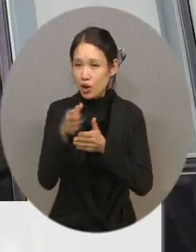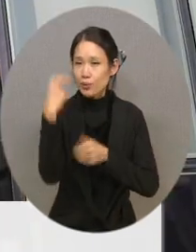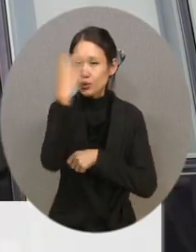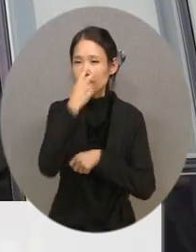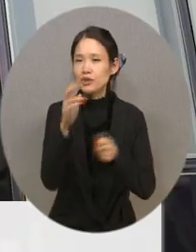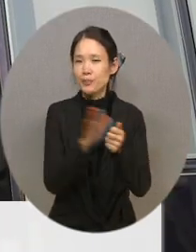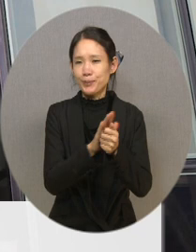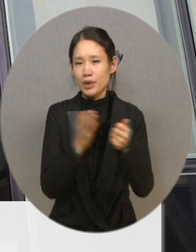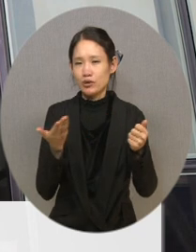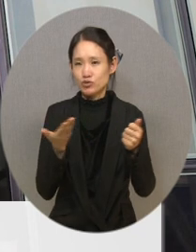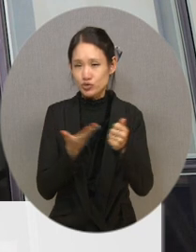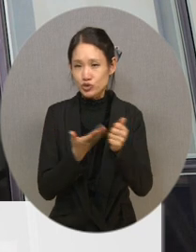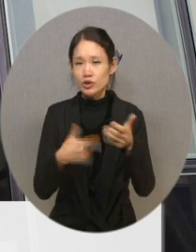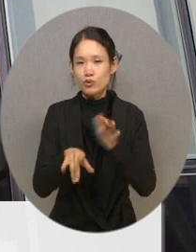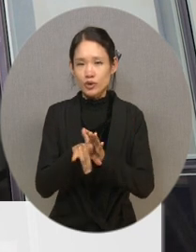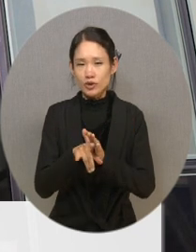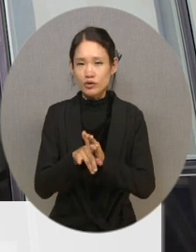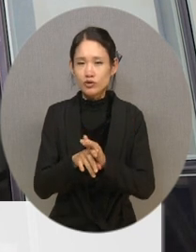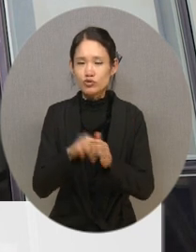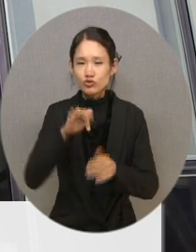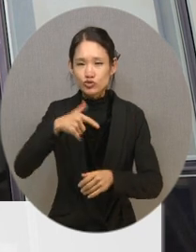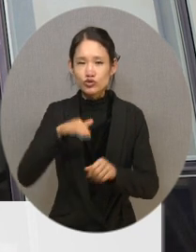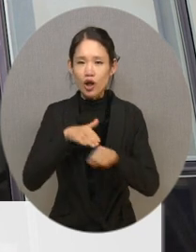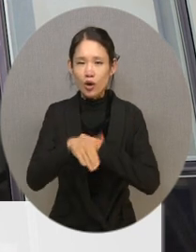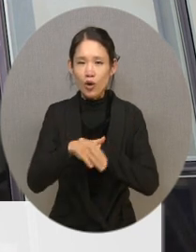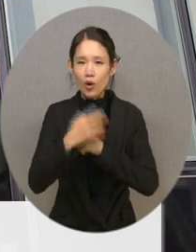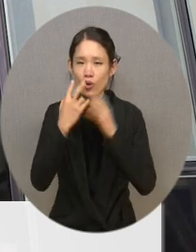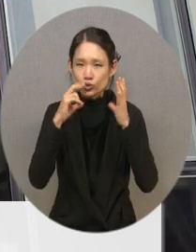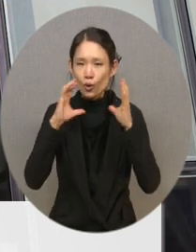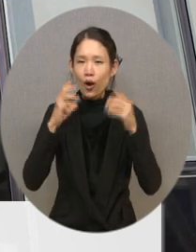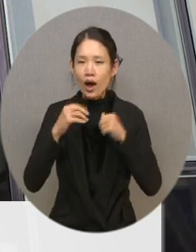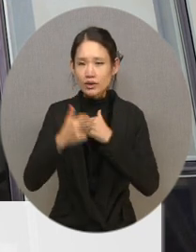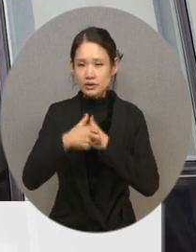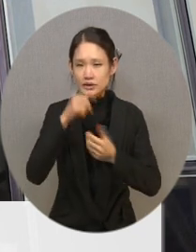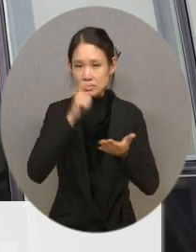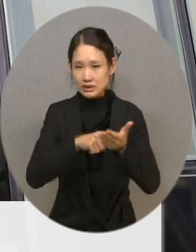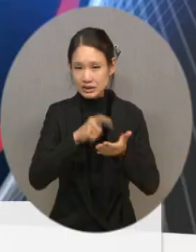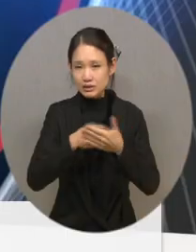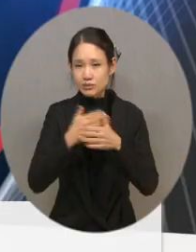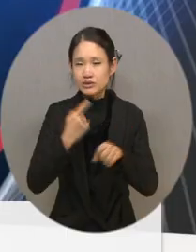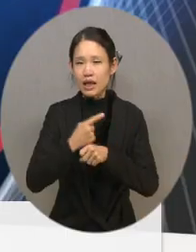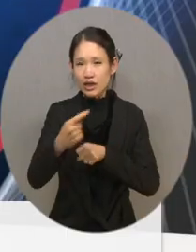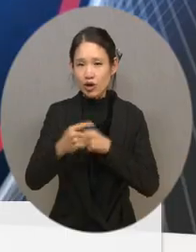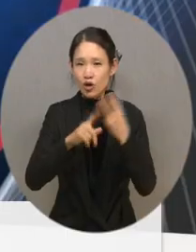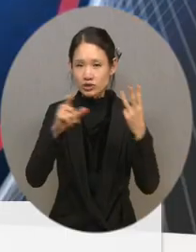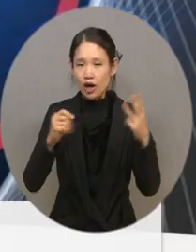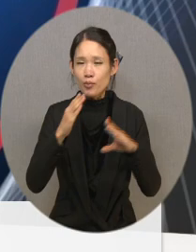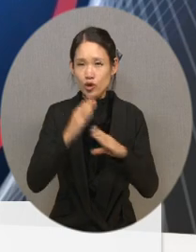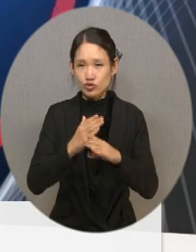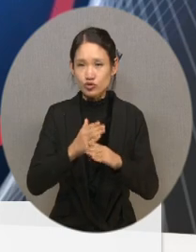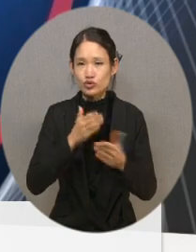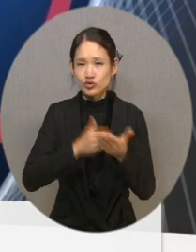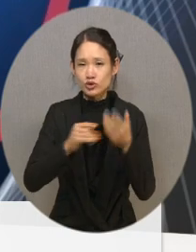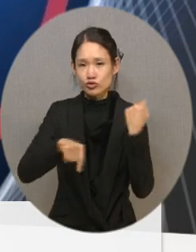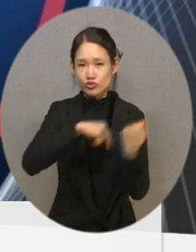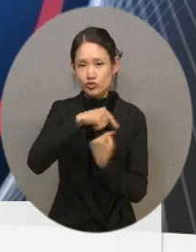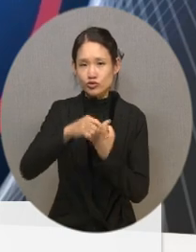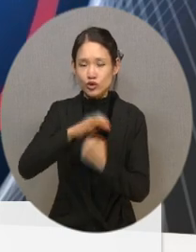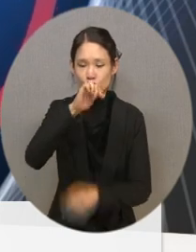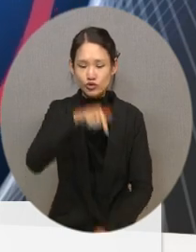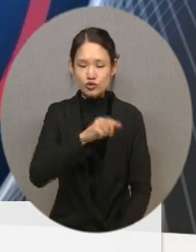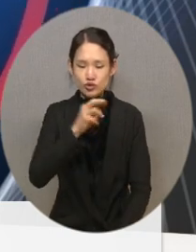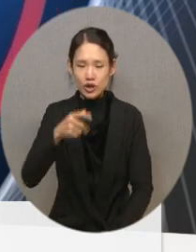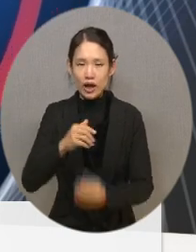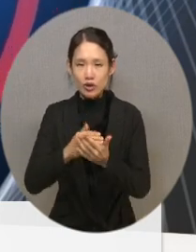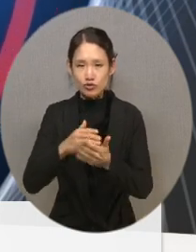순천형 소아응급실도 내년 3월 중 운영할 계획입니다. 구례군 소식입니다. 구례군